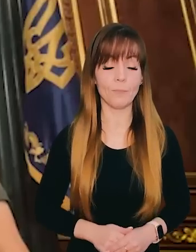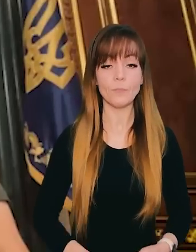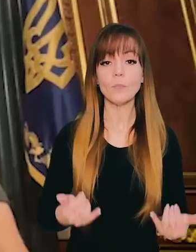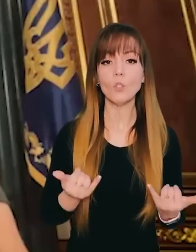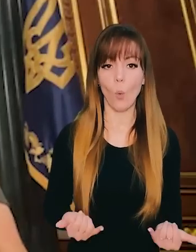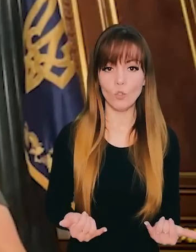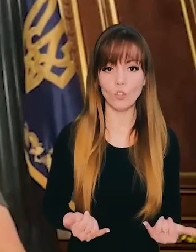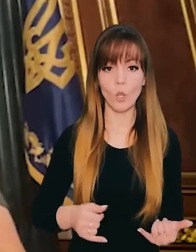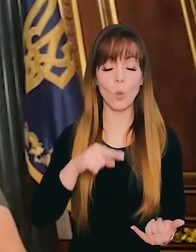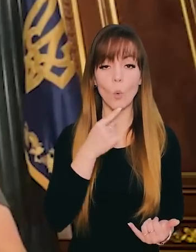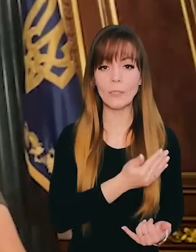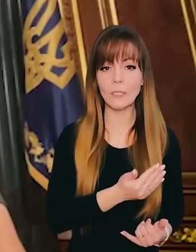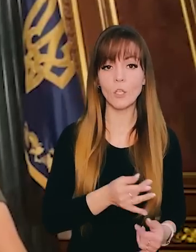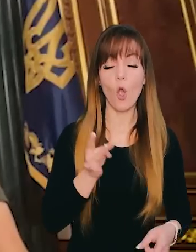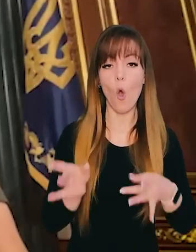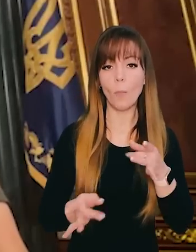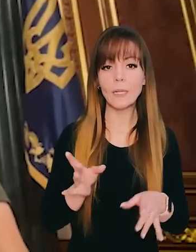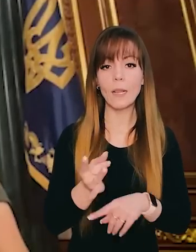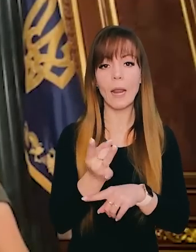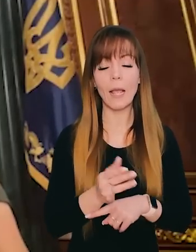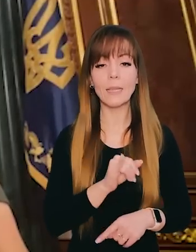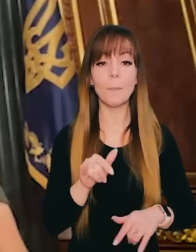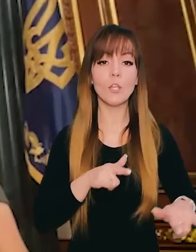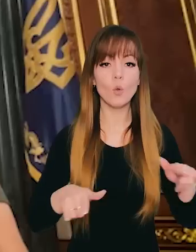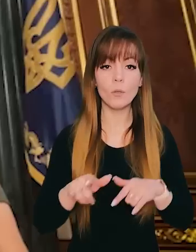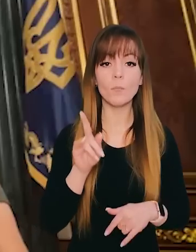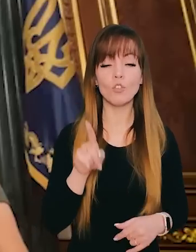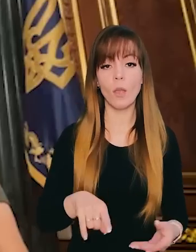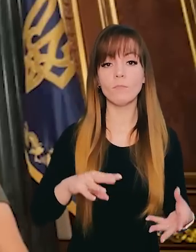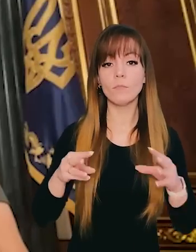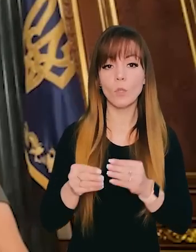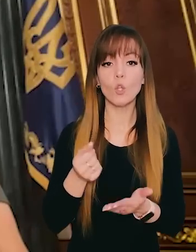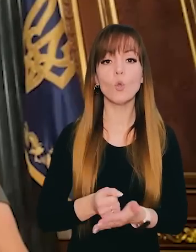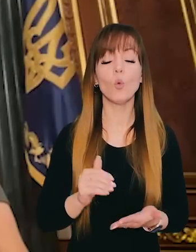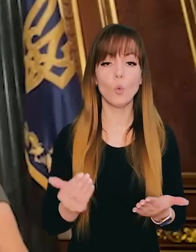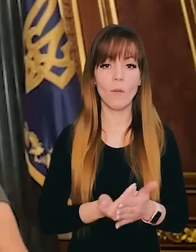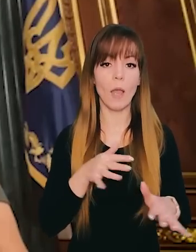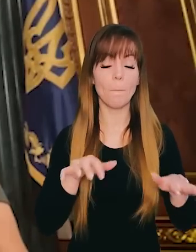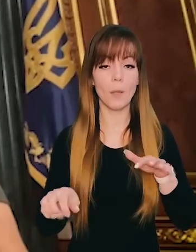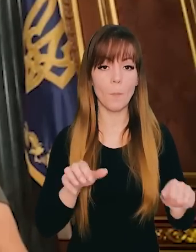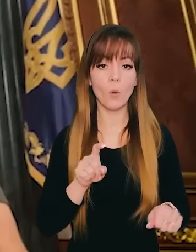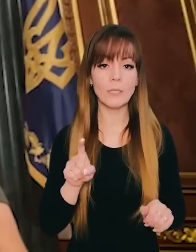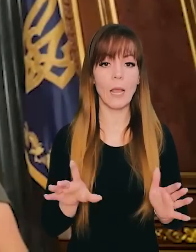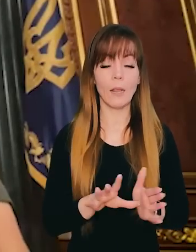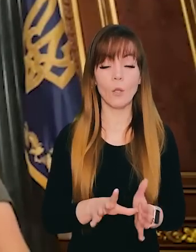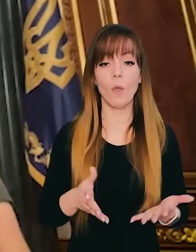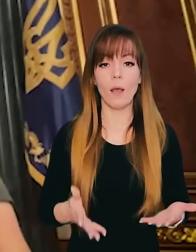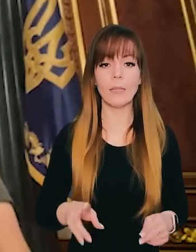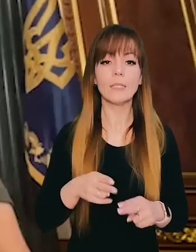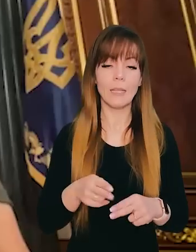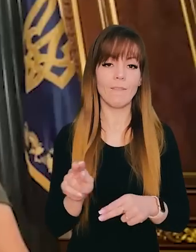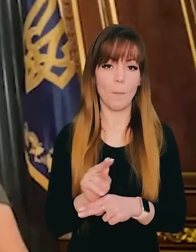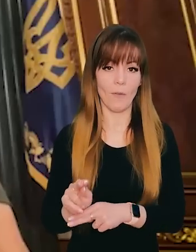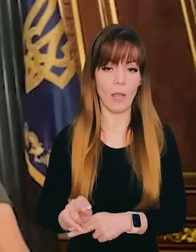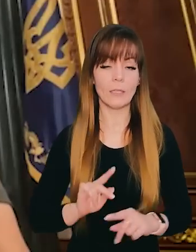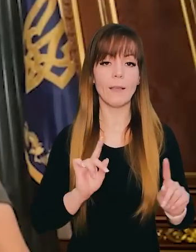допомагає сьогоднішні російські обстріл ракетами і дронами теж призвів до нових перебоїв з електрикою